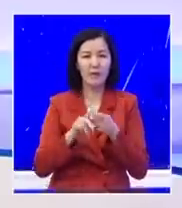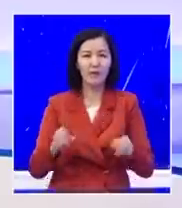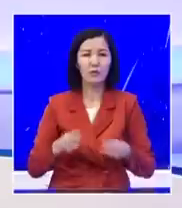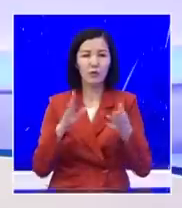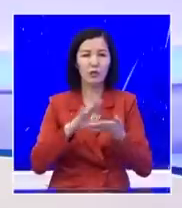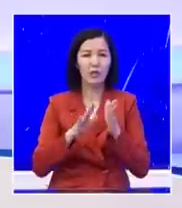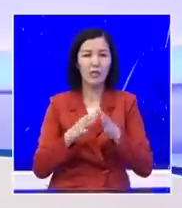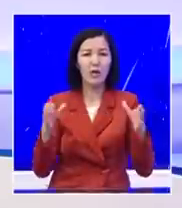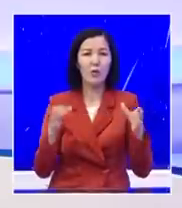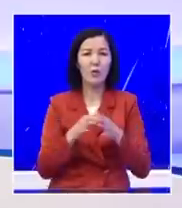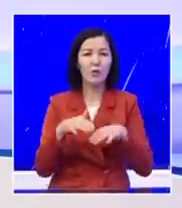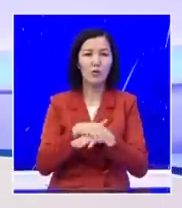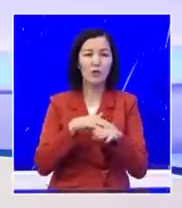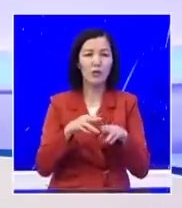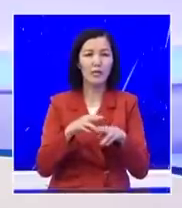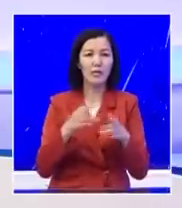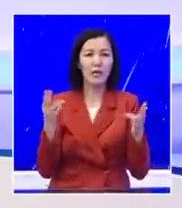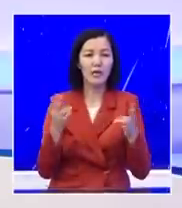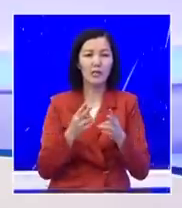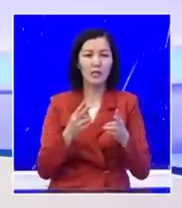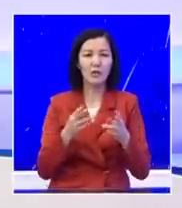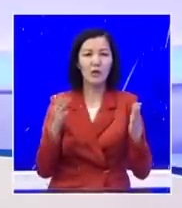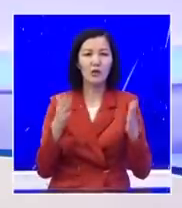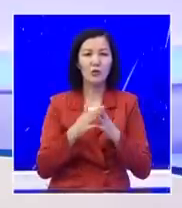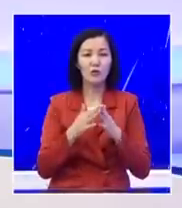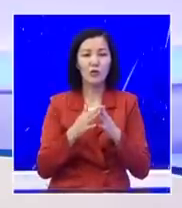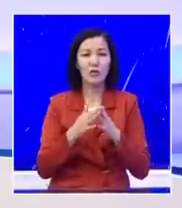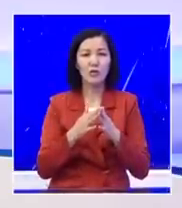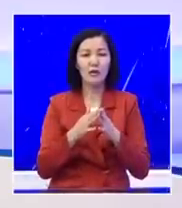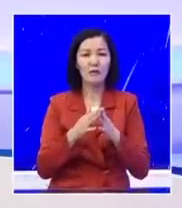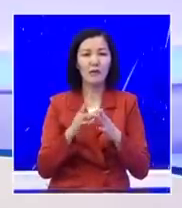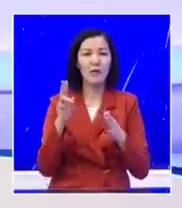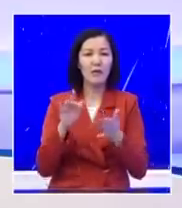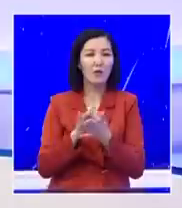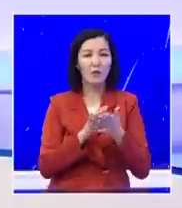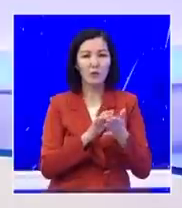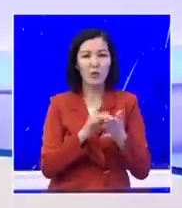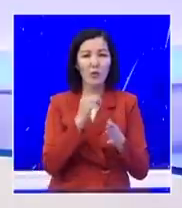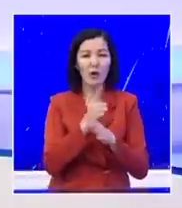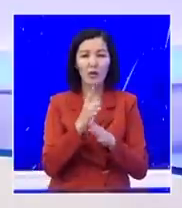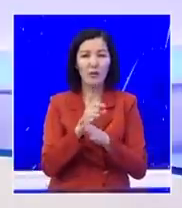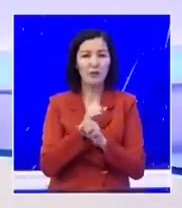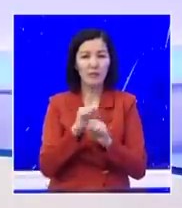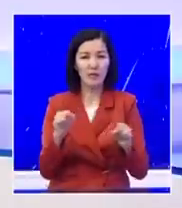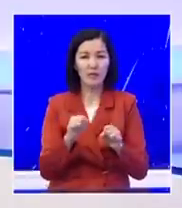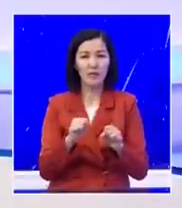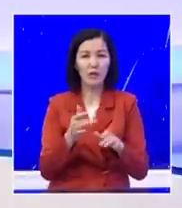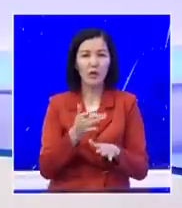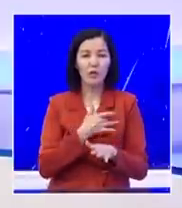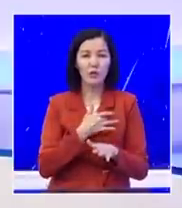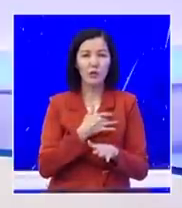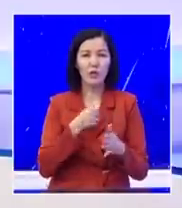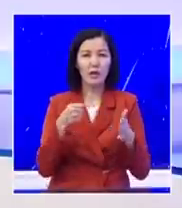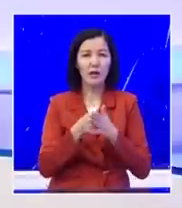төтенше жағдайлар департаменті өңір тұрғындарына аса қажетсіз үйден шықпауға кеңес береді. Мамандар әсіресе жүрек, қан